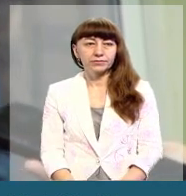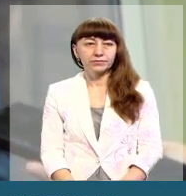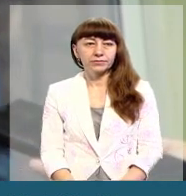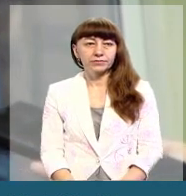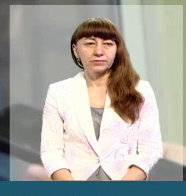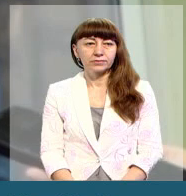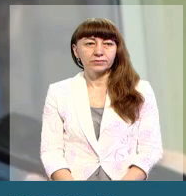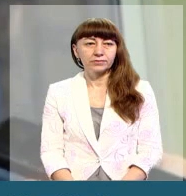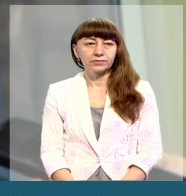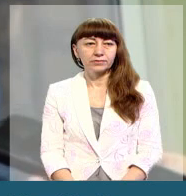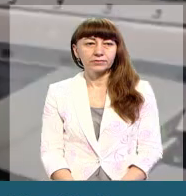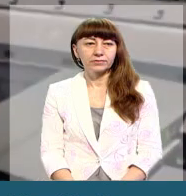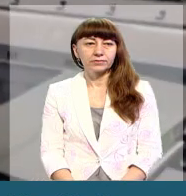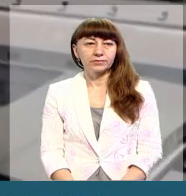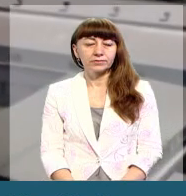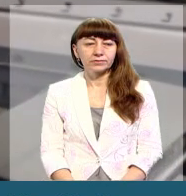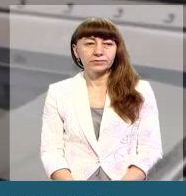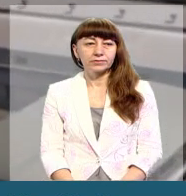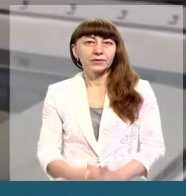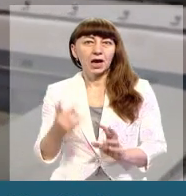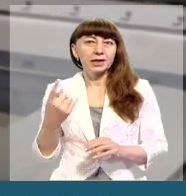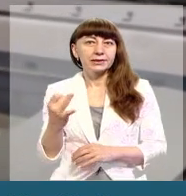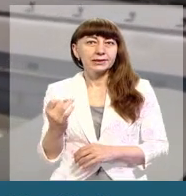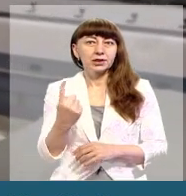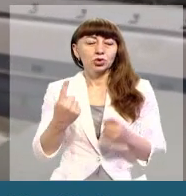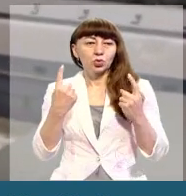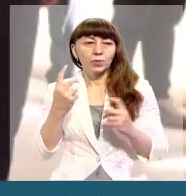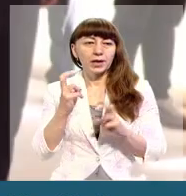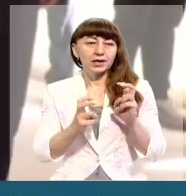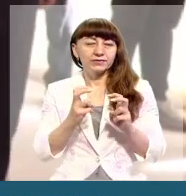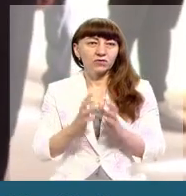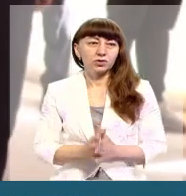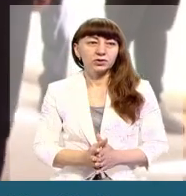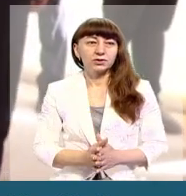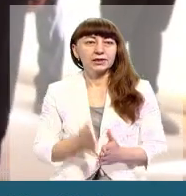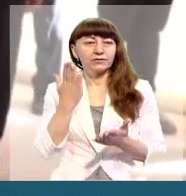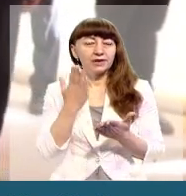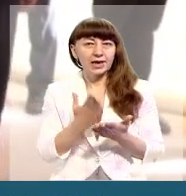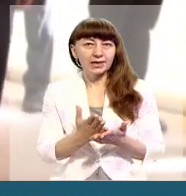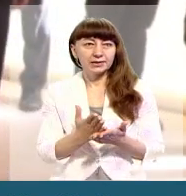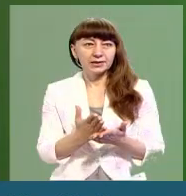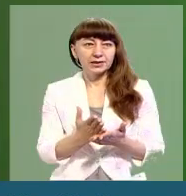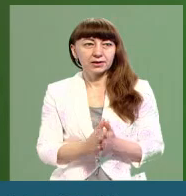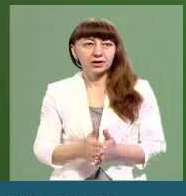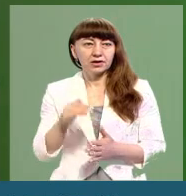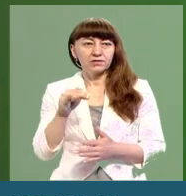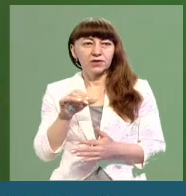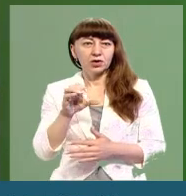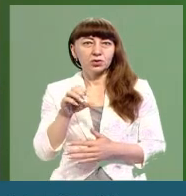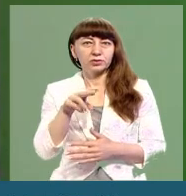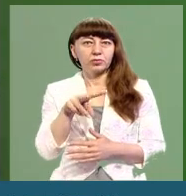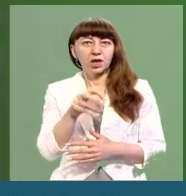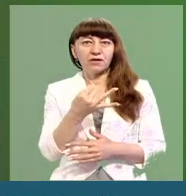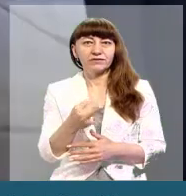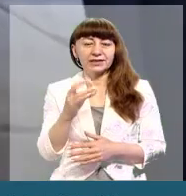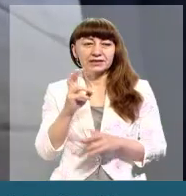біздің продукциямызды қазір қолданып жатыр. Аймақтағы ең ірі өндіріс орнының бірі ферроқорытпа зауыты. Мұндағы жоғары көміртекті хром өндіретін цех 10